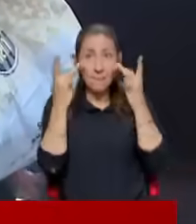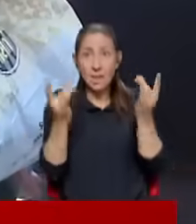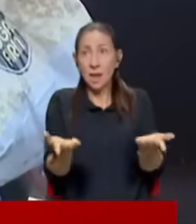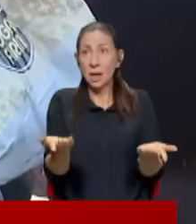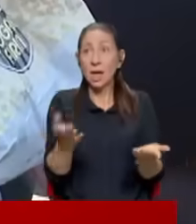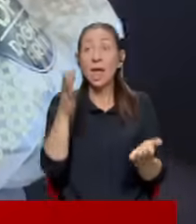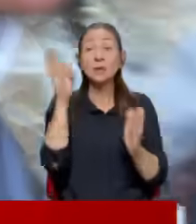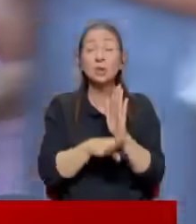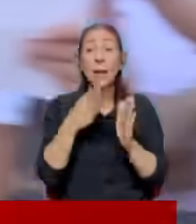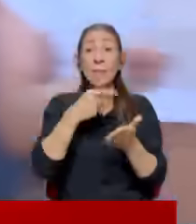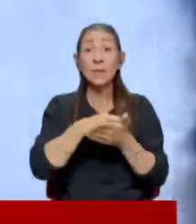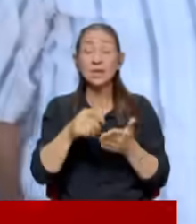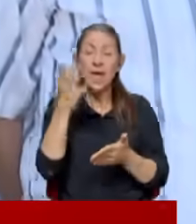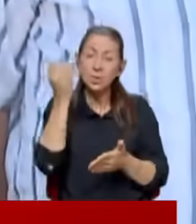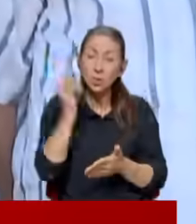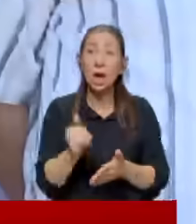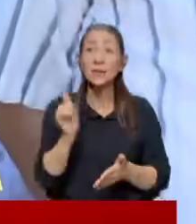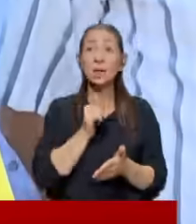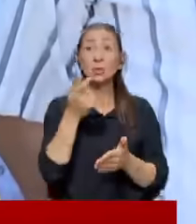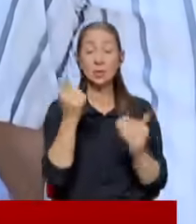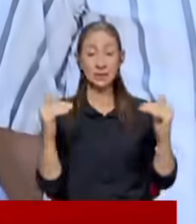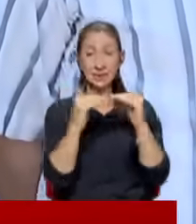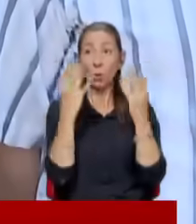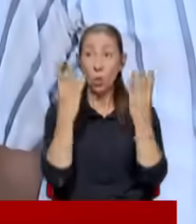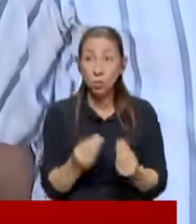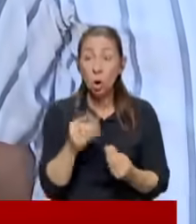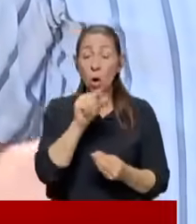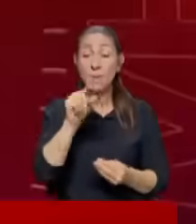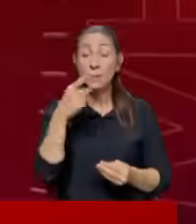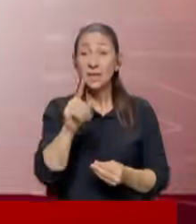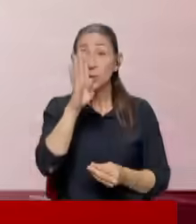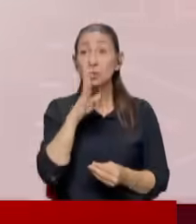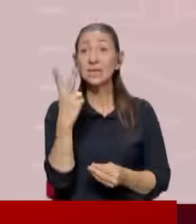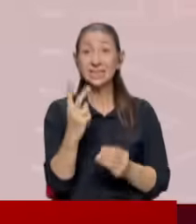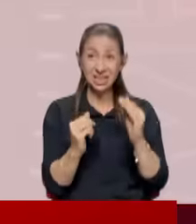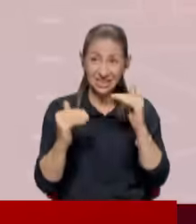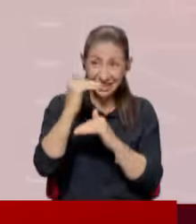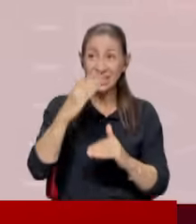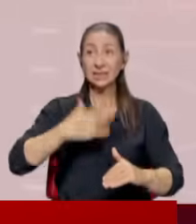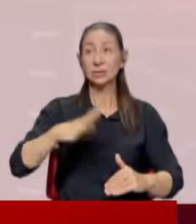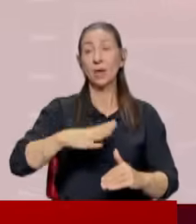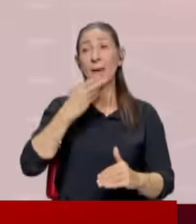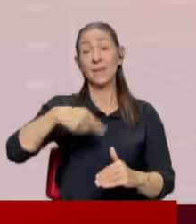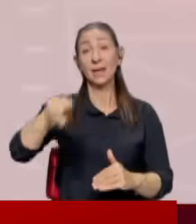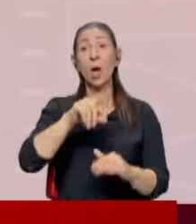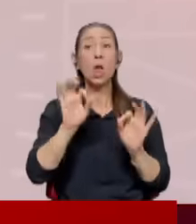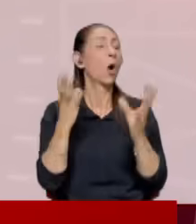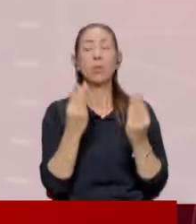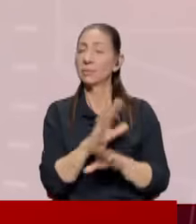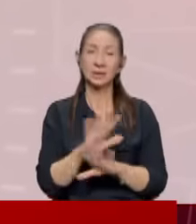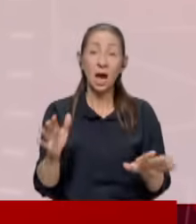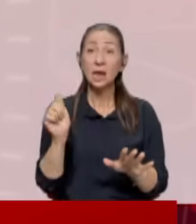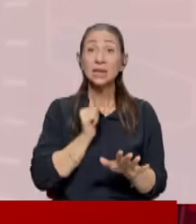ortada. En düşük emekli maaşı en azından asgari ücret kadar olsun, 11.402 liraya çıkarılsın istiyordu emekli, öyle